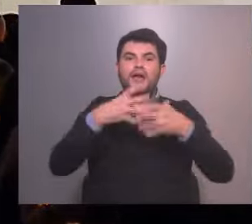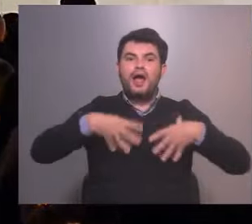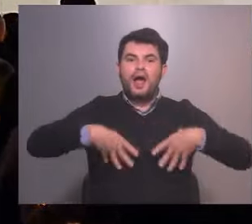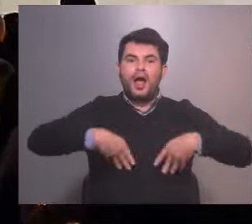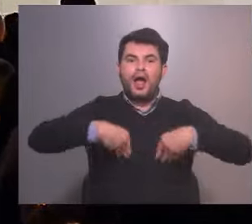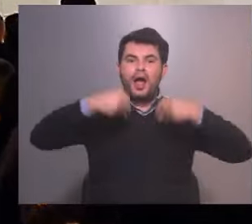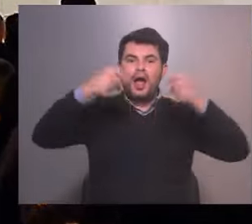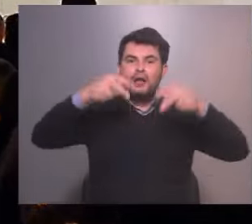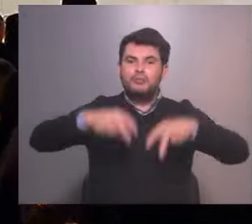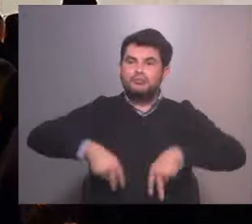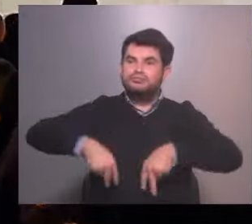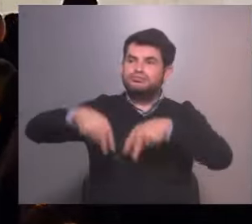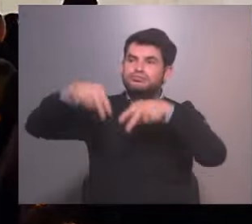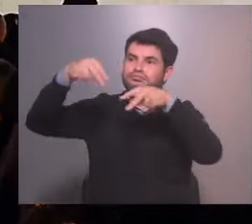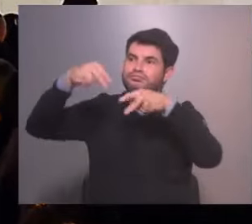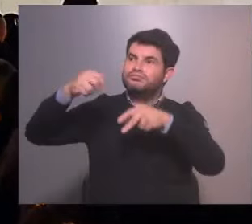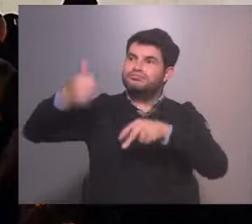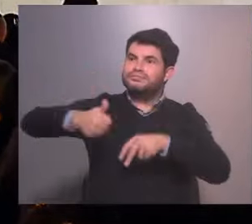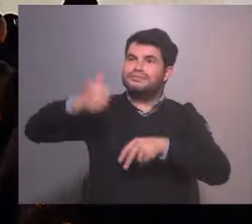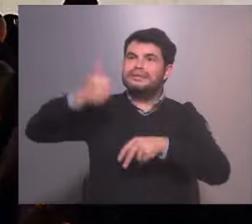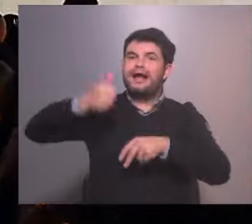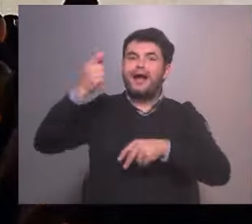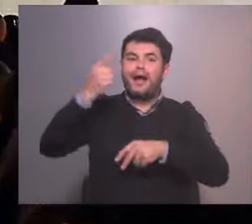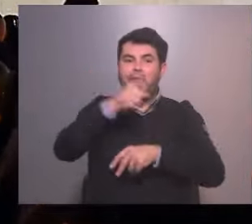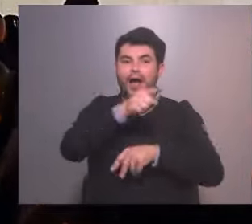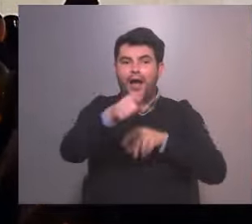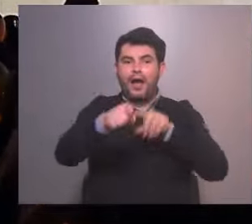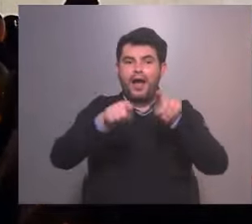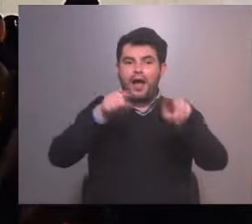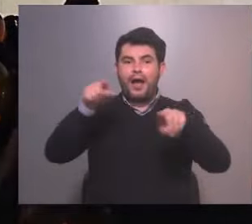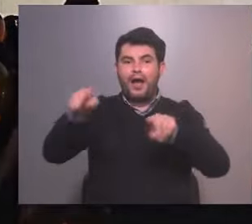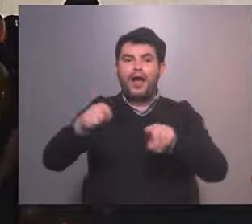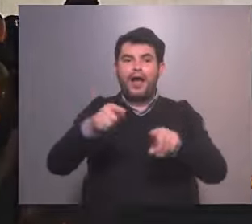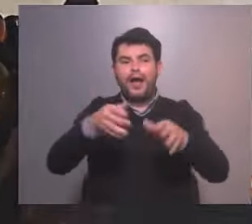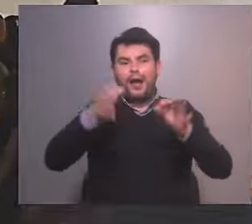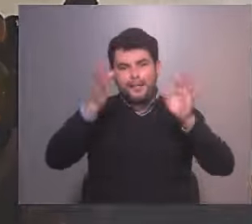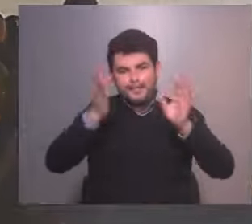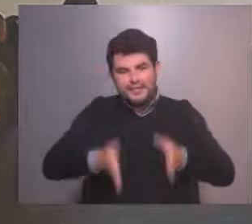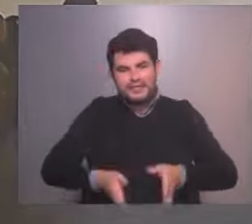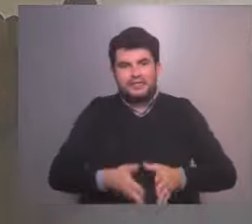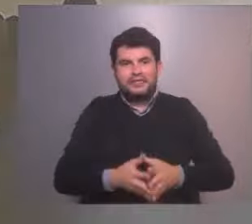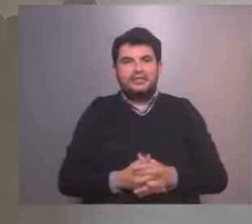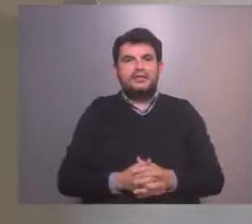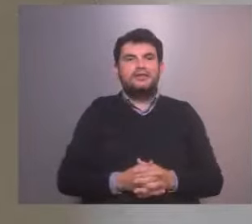Amen. Ó Maria concebida sem pecado,